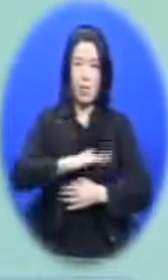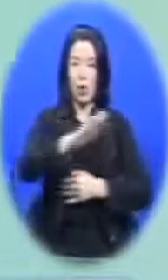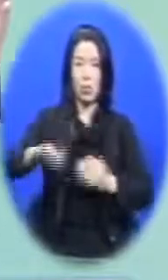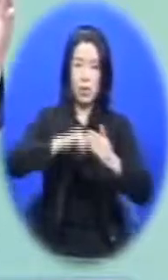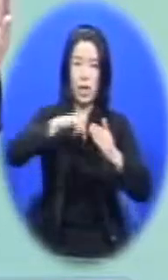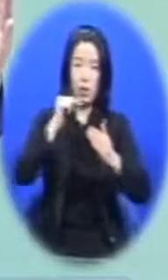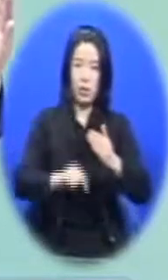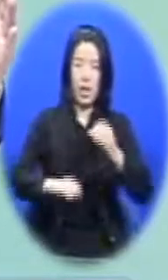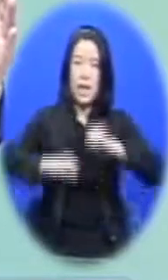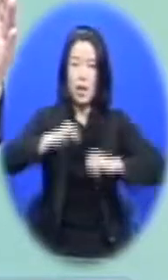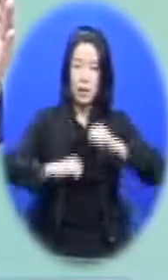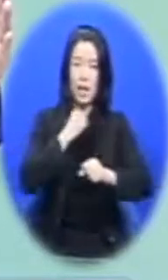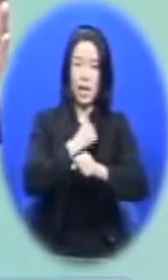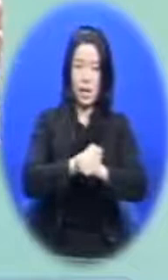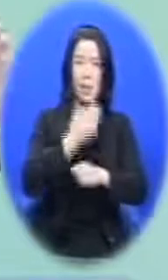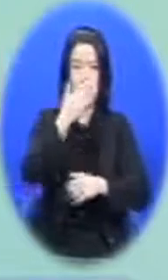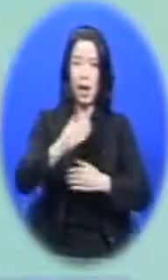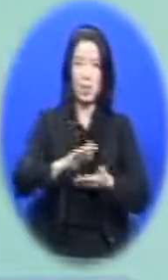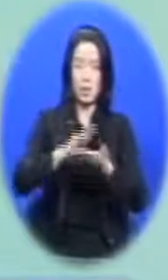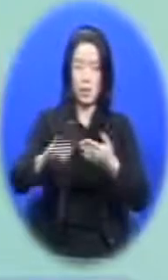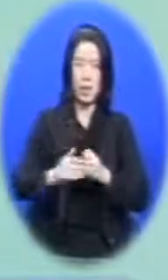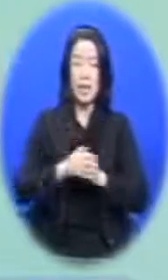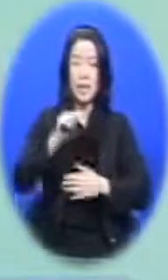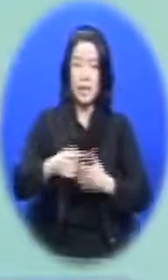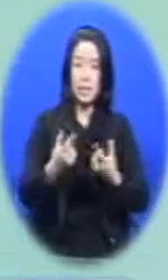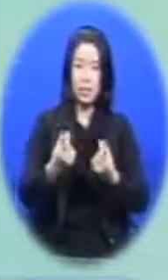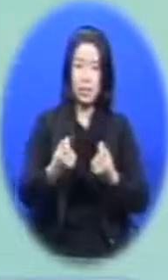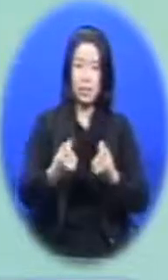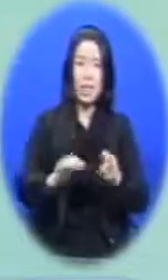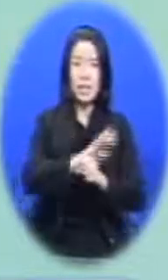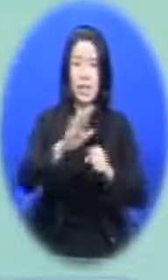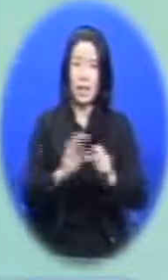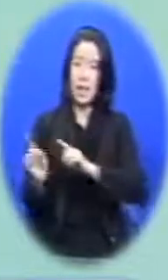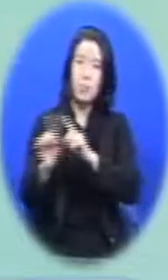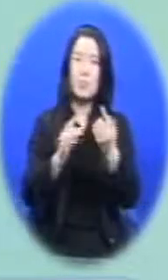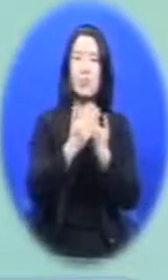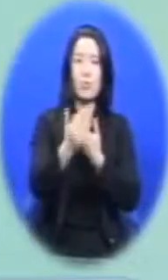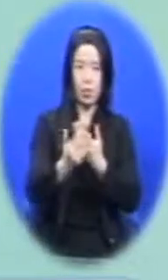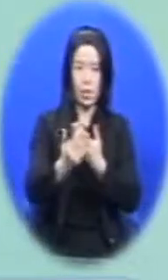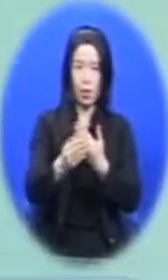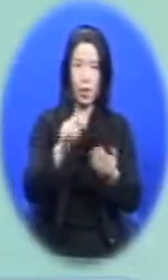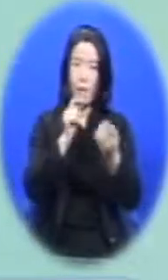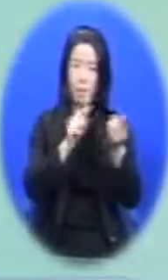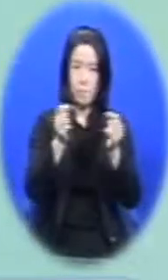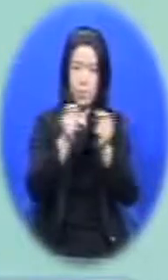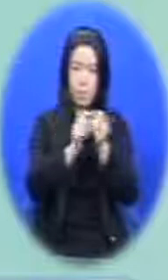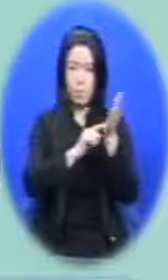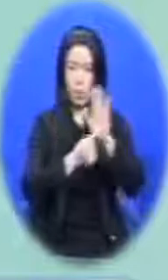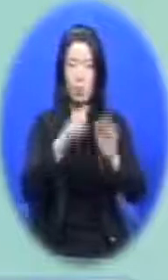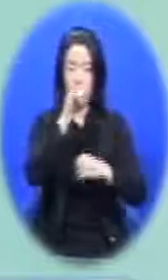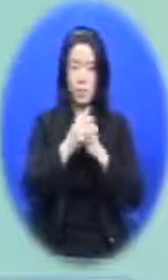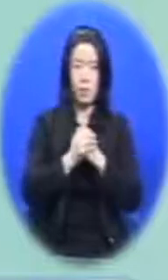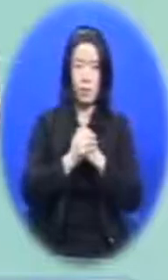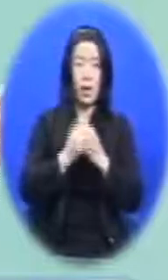가운데서 역사하셔야 되는 일입니다. 이것을 사랑의 부흥이라고 그렇게 표현하는 겁니다. 여러분,